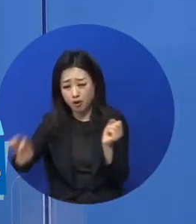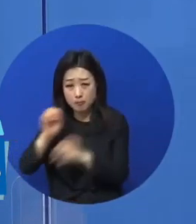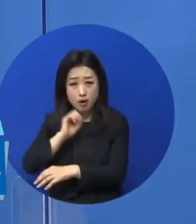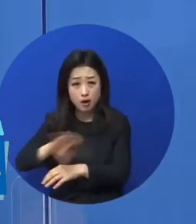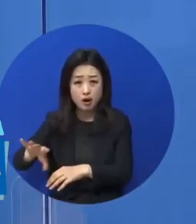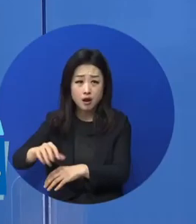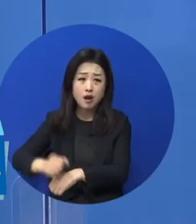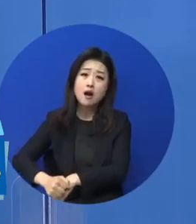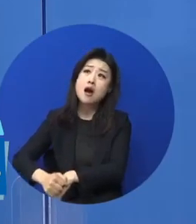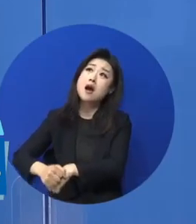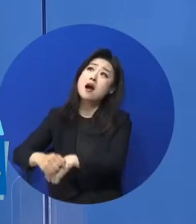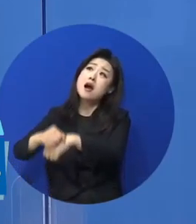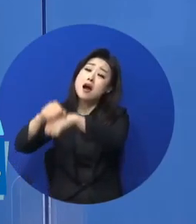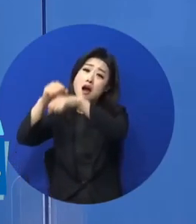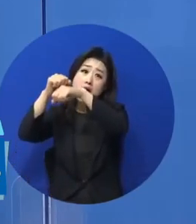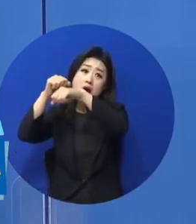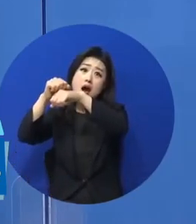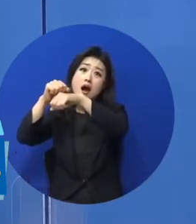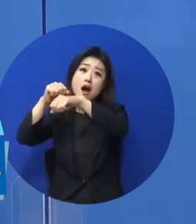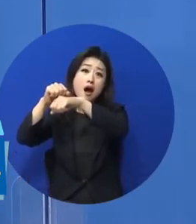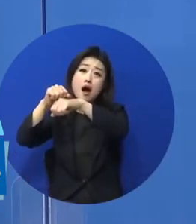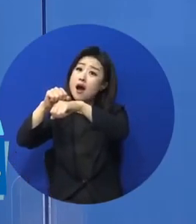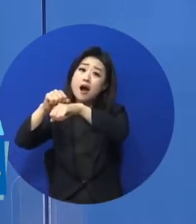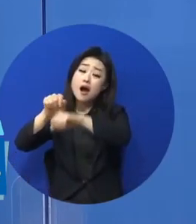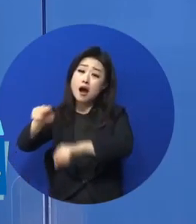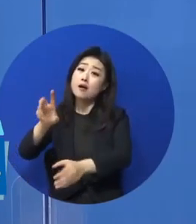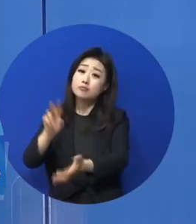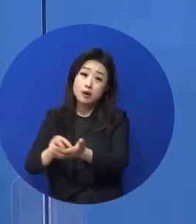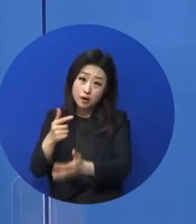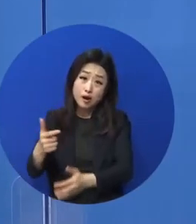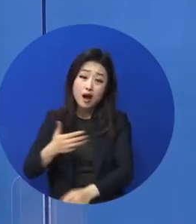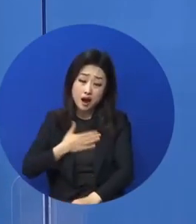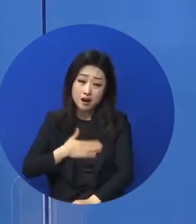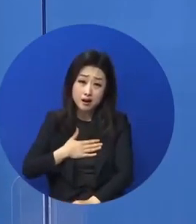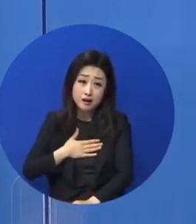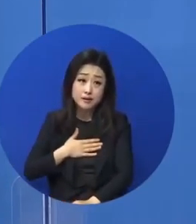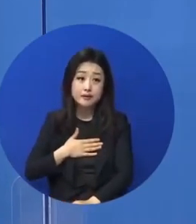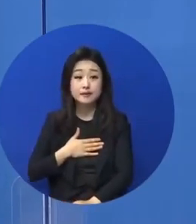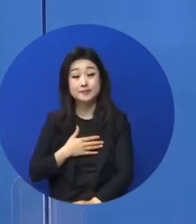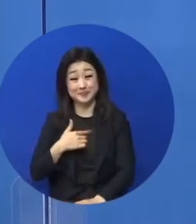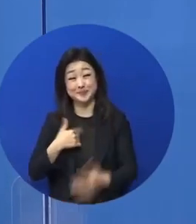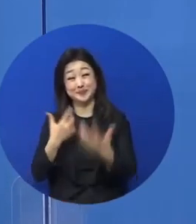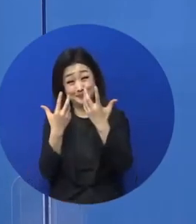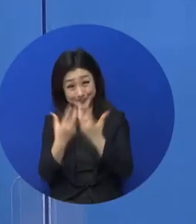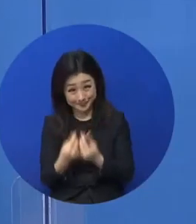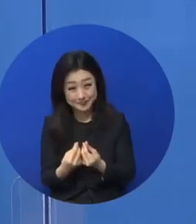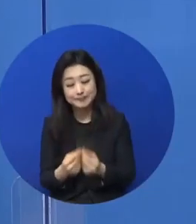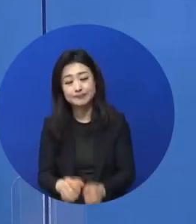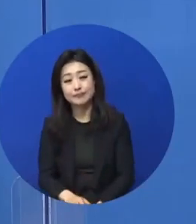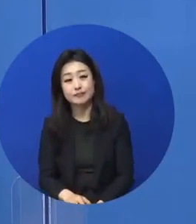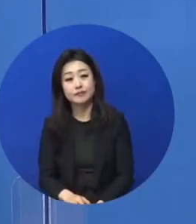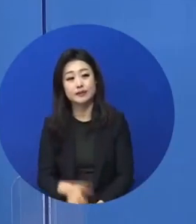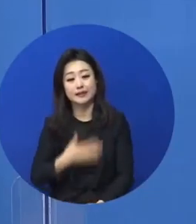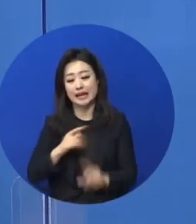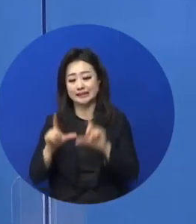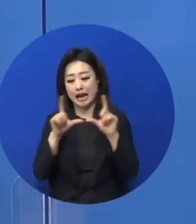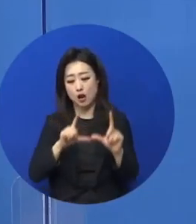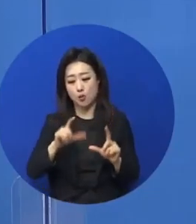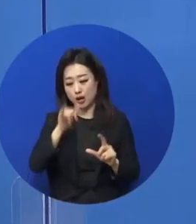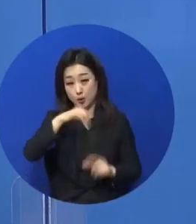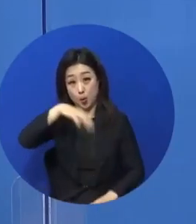처리소에서 소화가 안 되어서 난항을 겪고 있다 이런 말도 있었는데요. 제가 사례만 하나 말씀드리면 제가 살고 있는